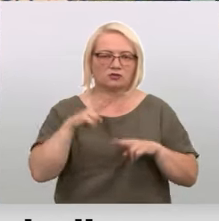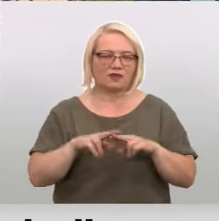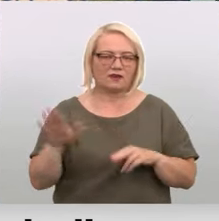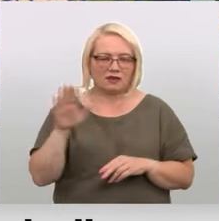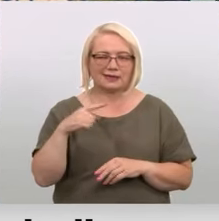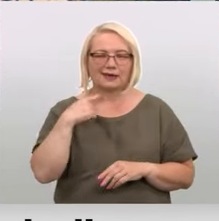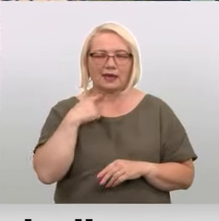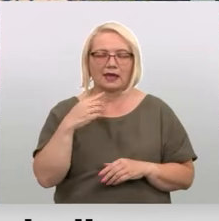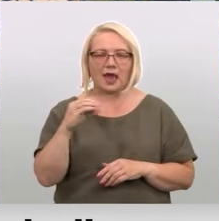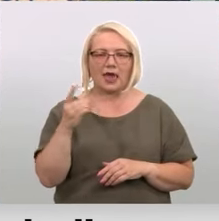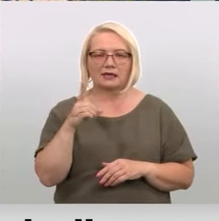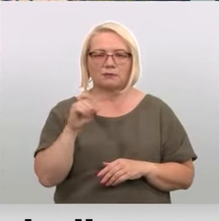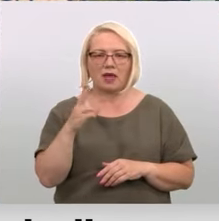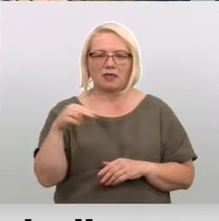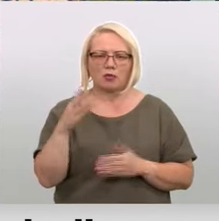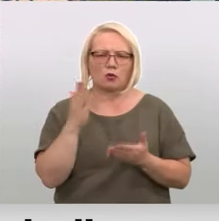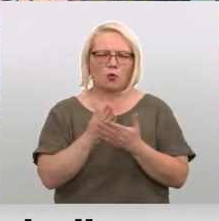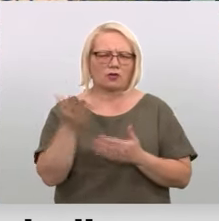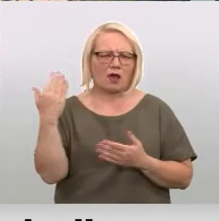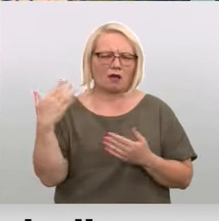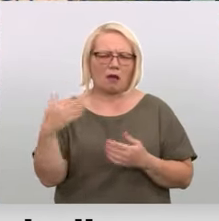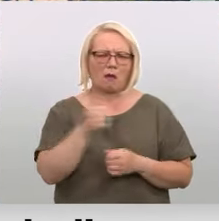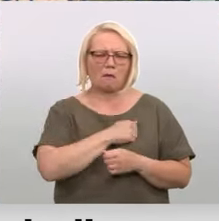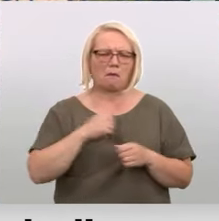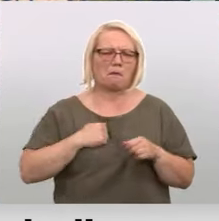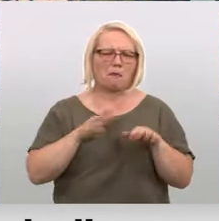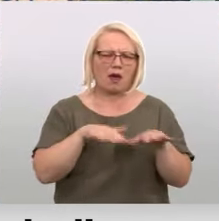esplanādē, kur vēsturiski notikušas parādes un citi armijas pasākumi, Nacionālo bruņoto spēku